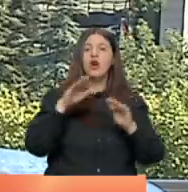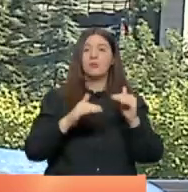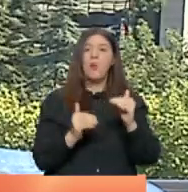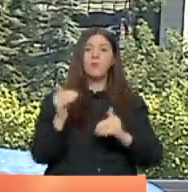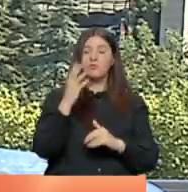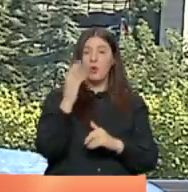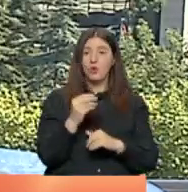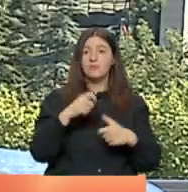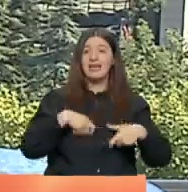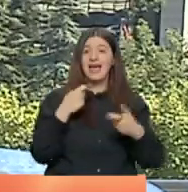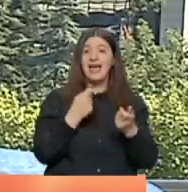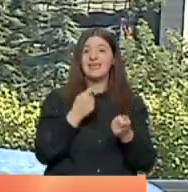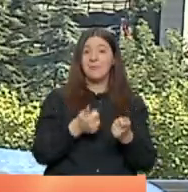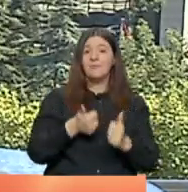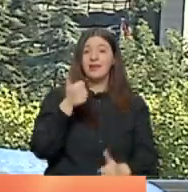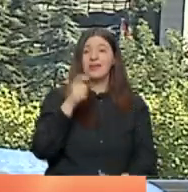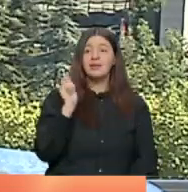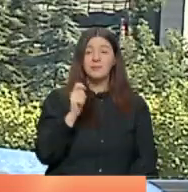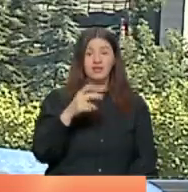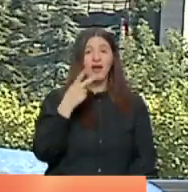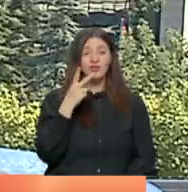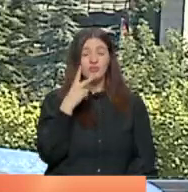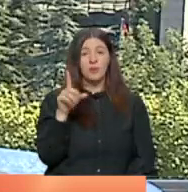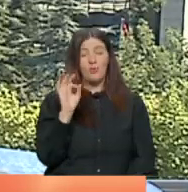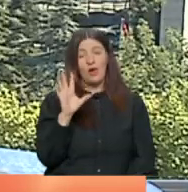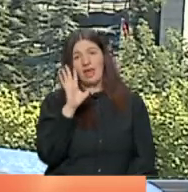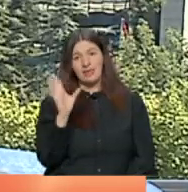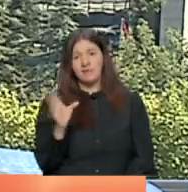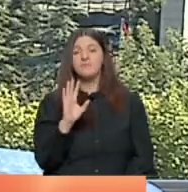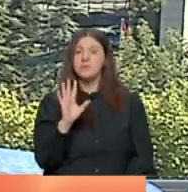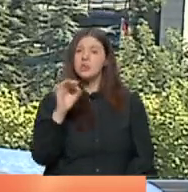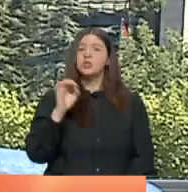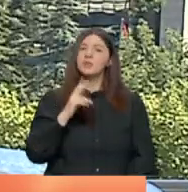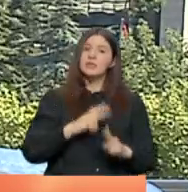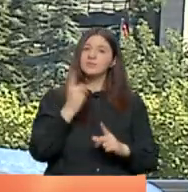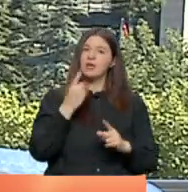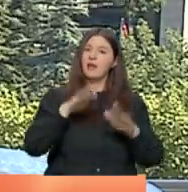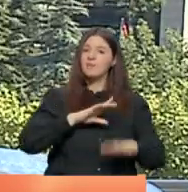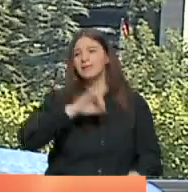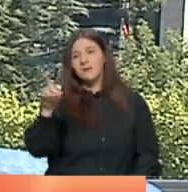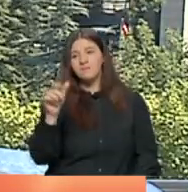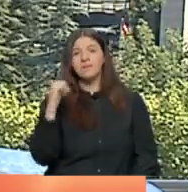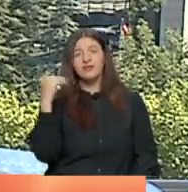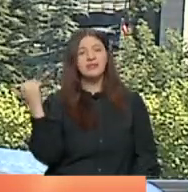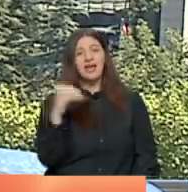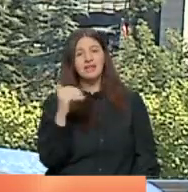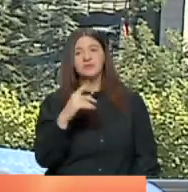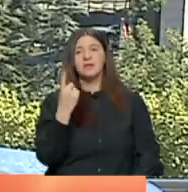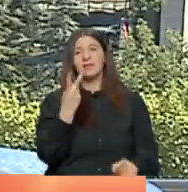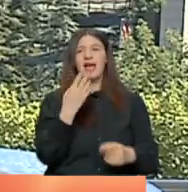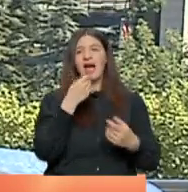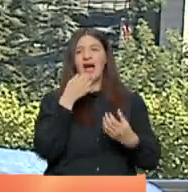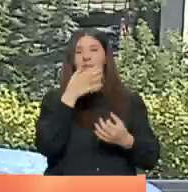arttı. Milli Eğitim Bakanlığı'ndan yapılan açıklama da bu yöndeydi. Şimdi hızlı bir şekilde reklamlara gidelim. Döndüğümüzde bir iki